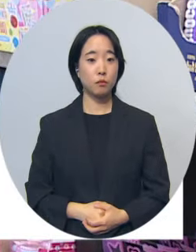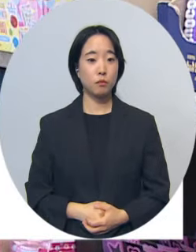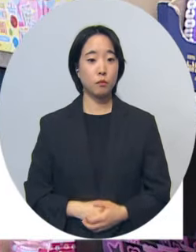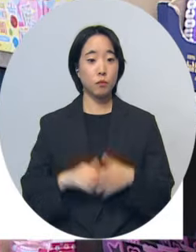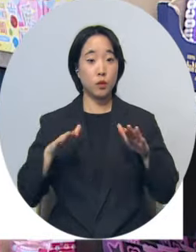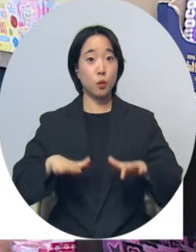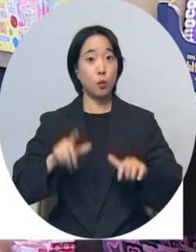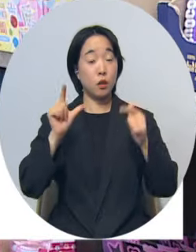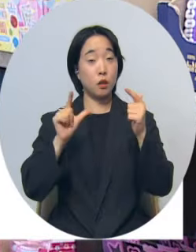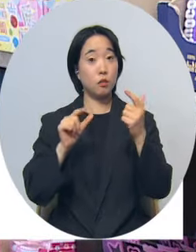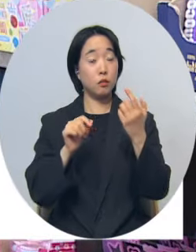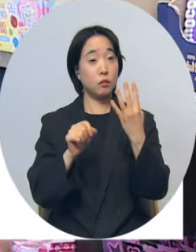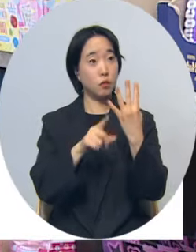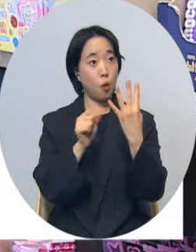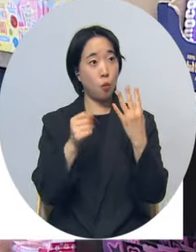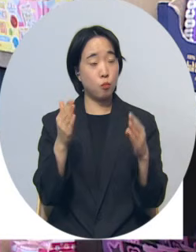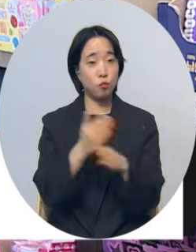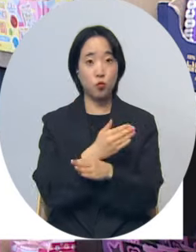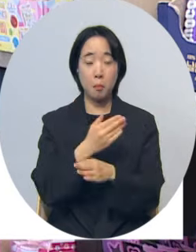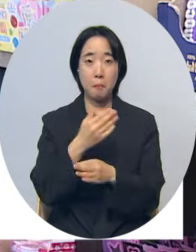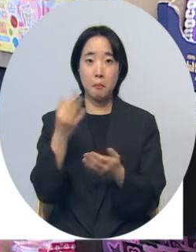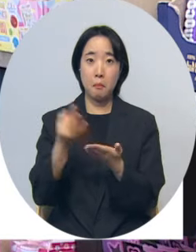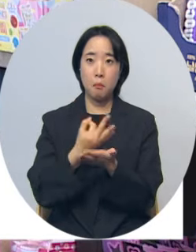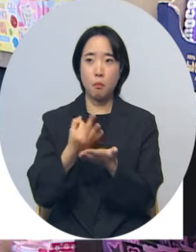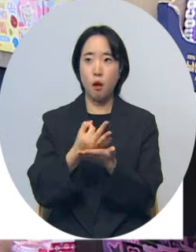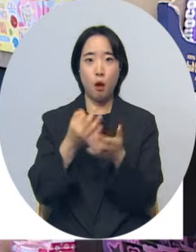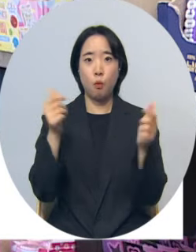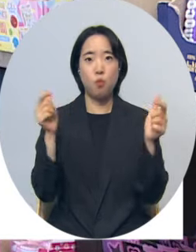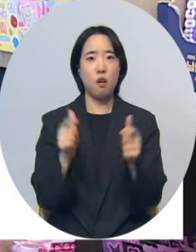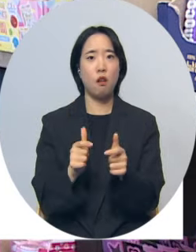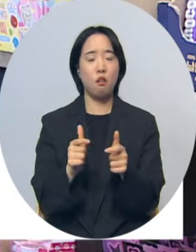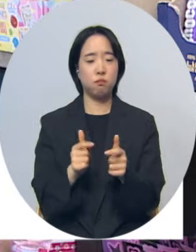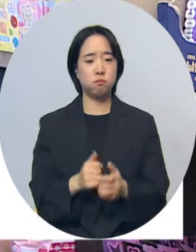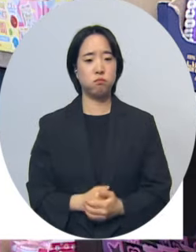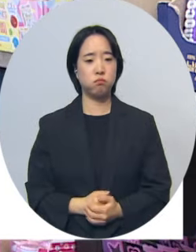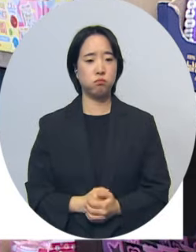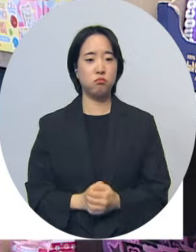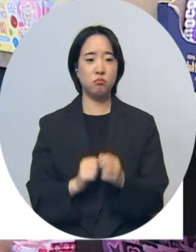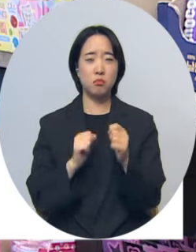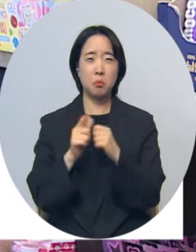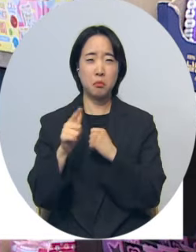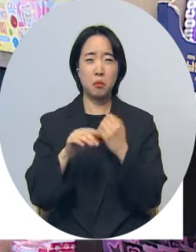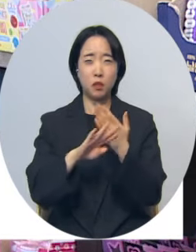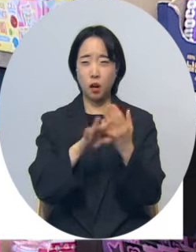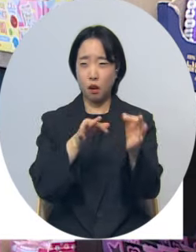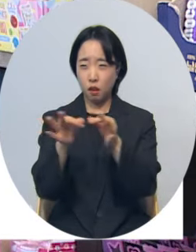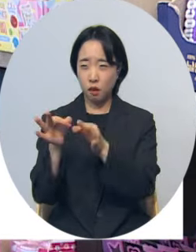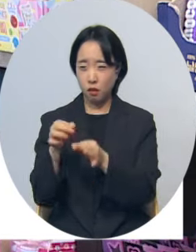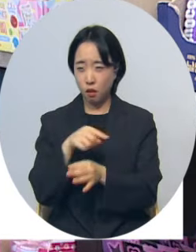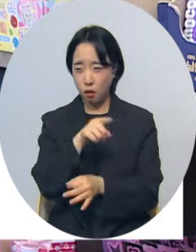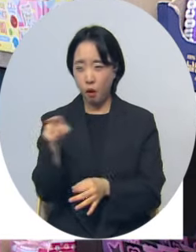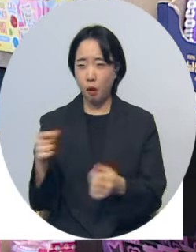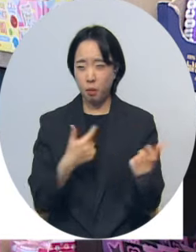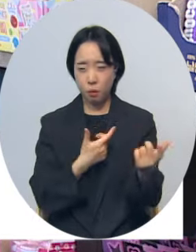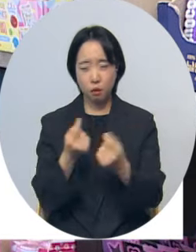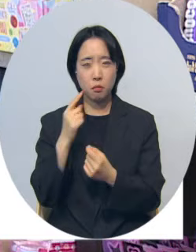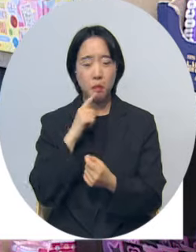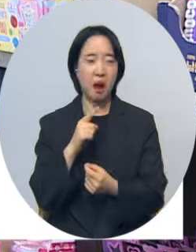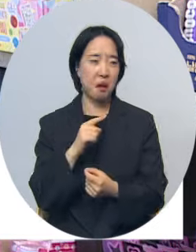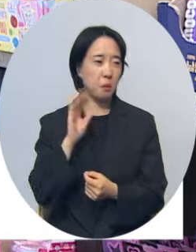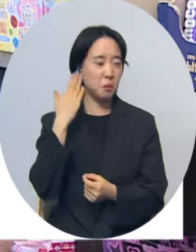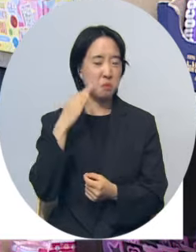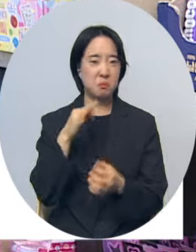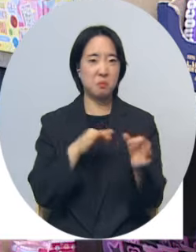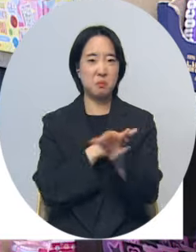4월부터 매출이 많이 급감했습니다. 대부분 주변에 있는 사장님들이 불황은